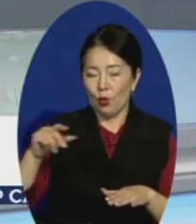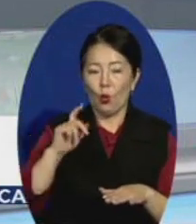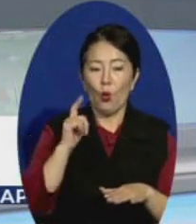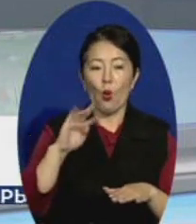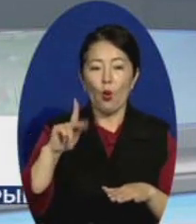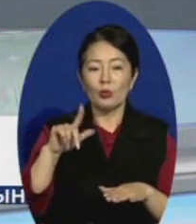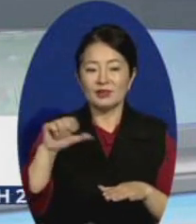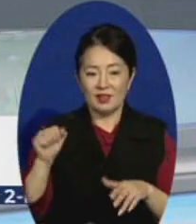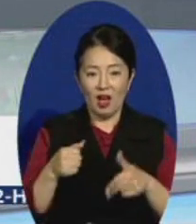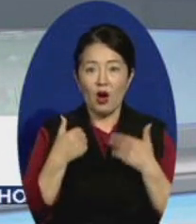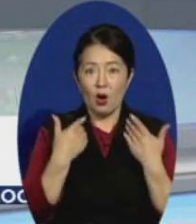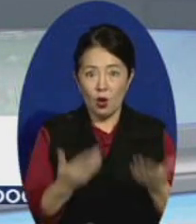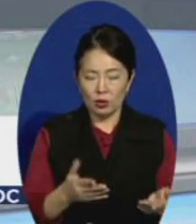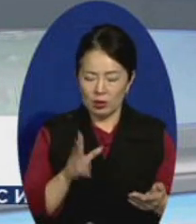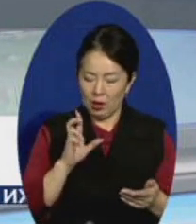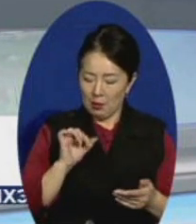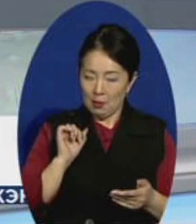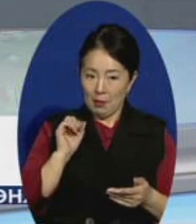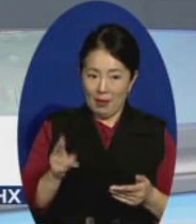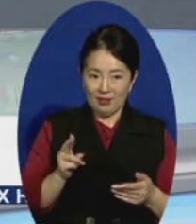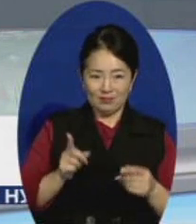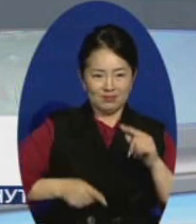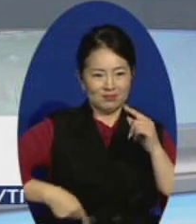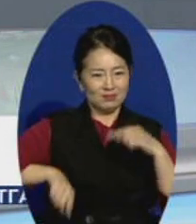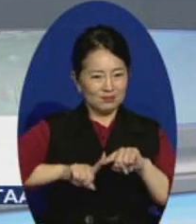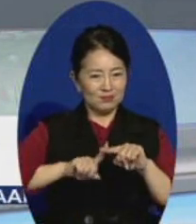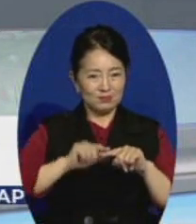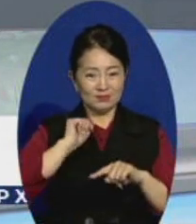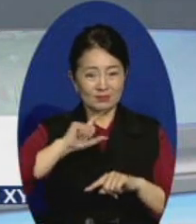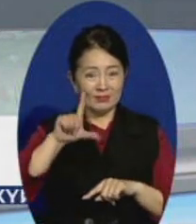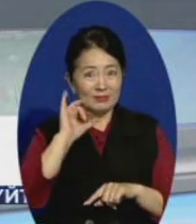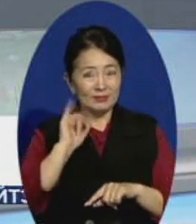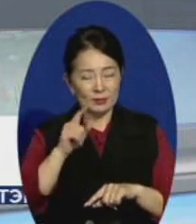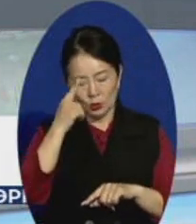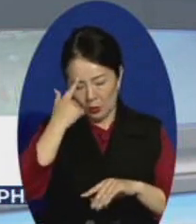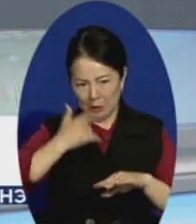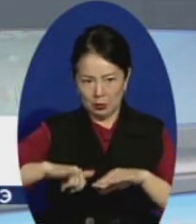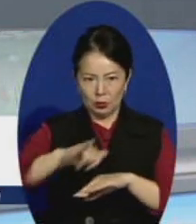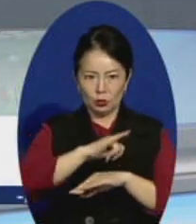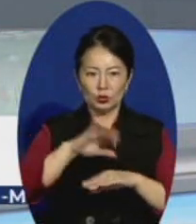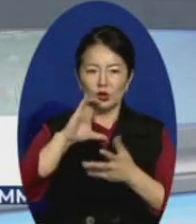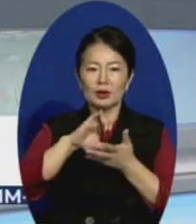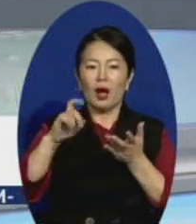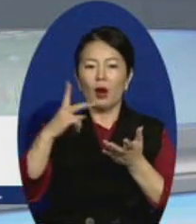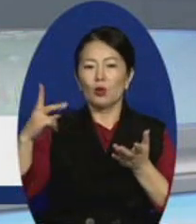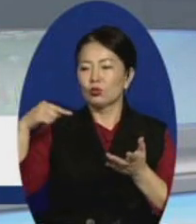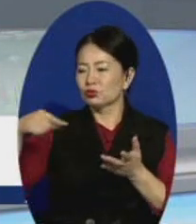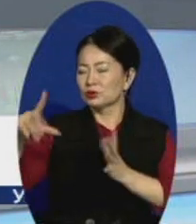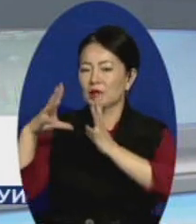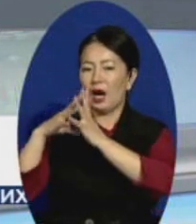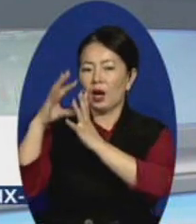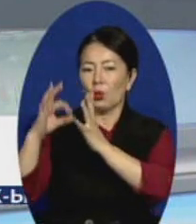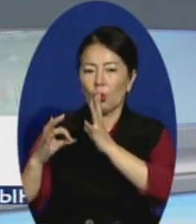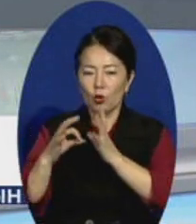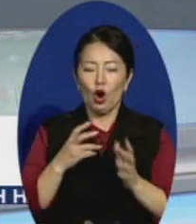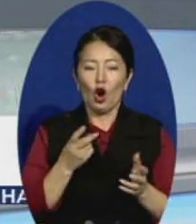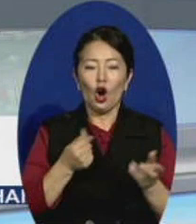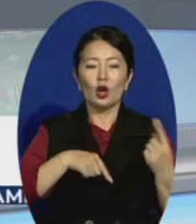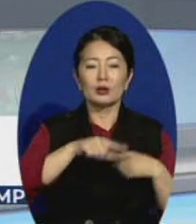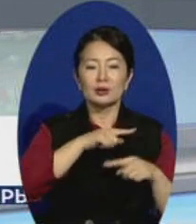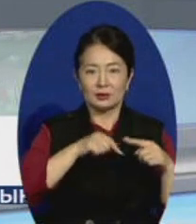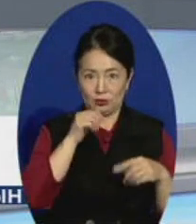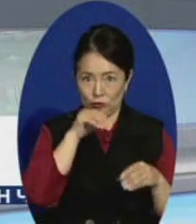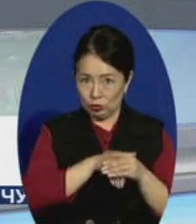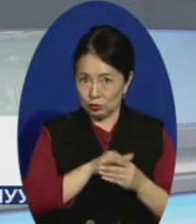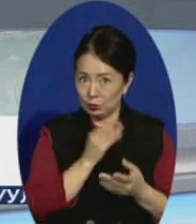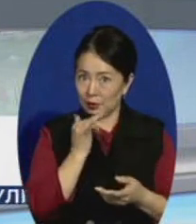хөрөнгийн зах зээл нь банкны салбараасан давсан үнэлгээтэй байдаг. Харин манай улсад эсэргээрэн буюу санхүүгийн салбарын 10 орчим хувийг л хөрөнгийн